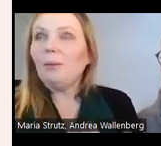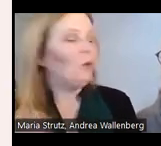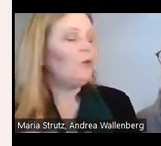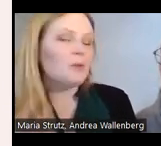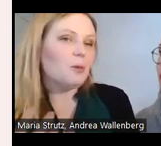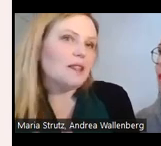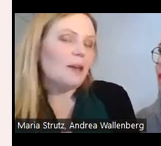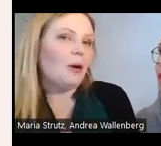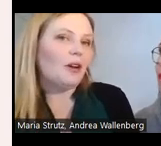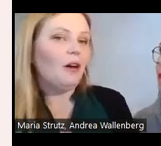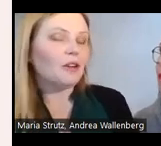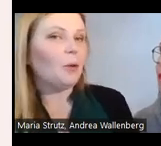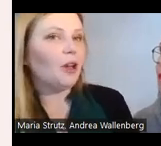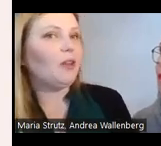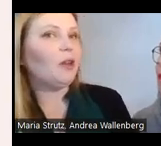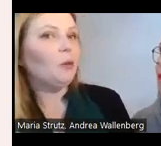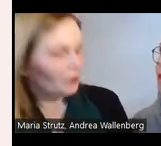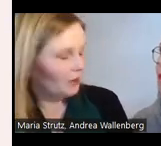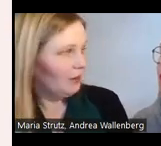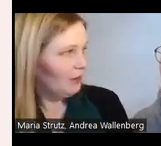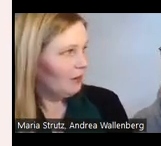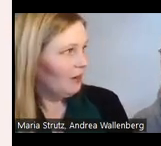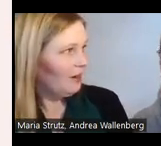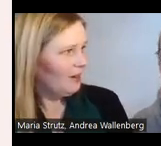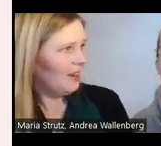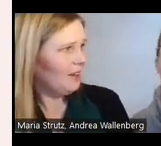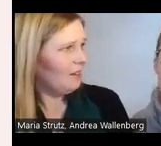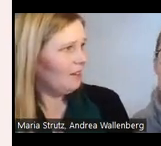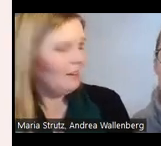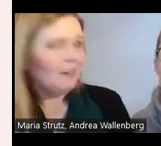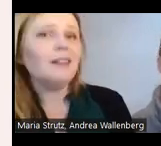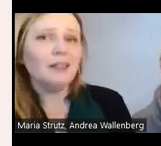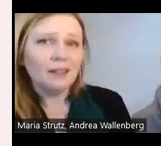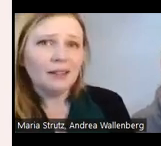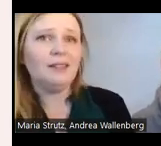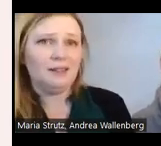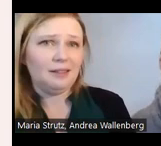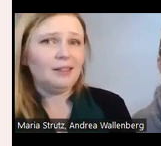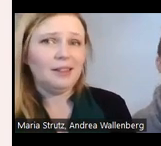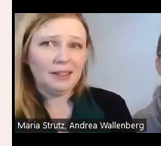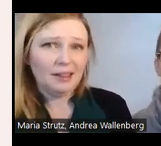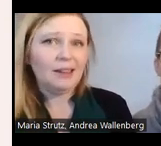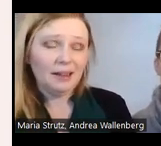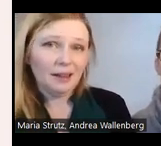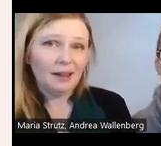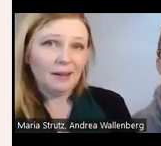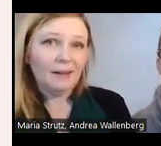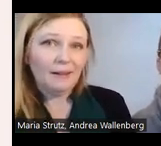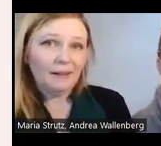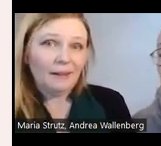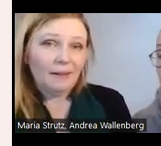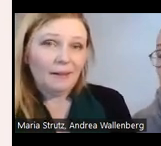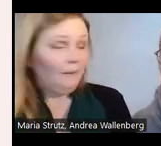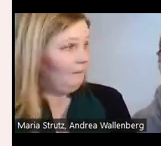men behov som de minsta barnen har, så plockade vi ut. Ja, det är både rutiner, föremål, men